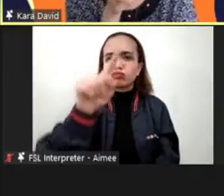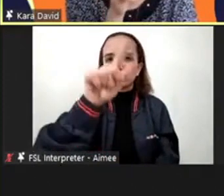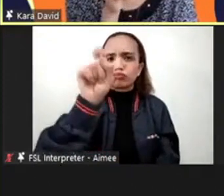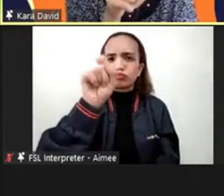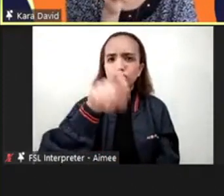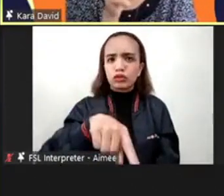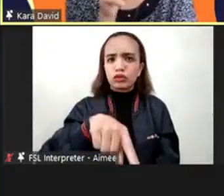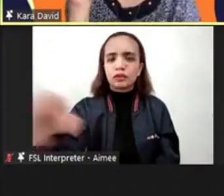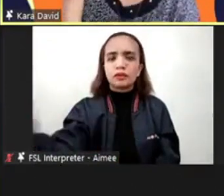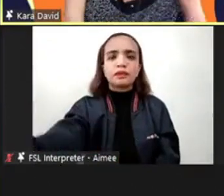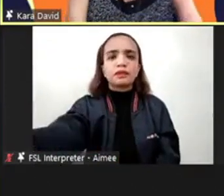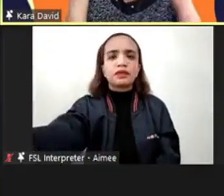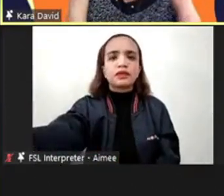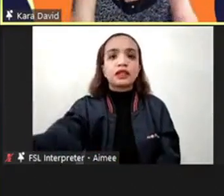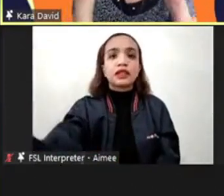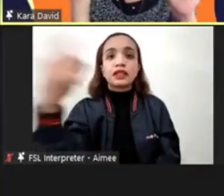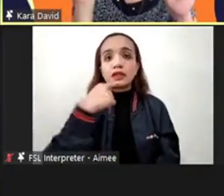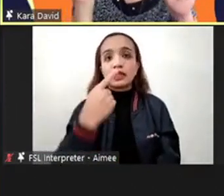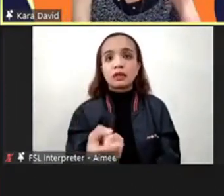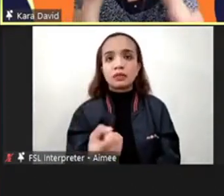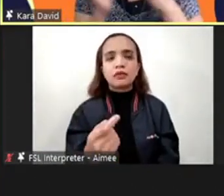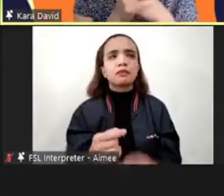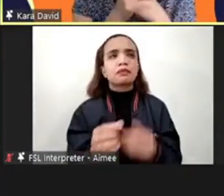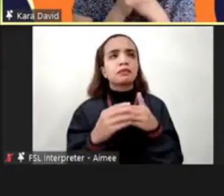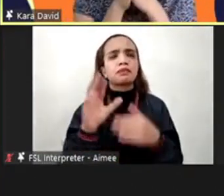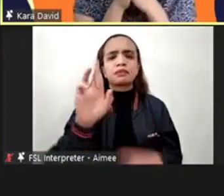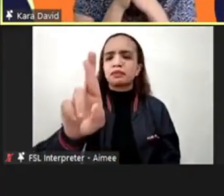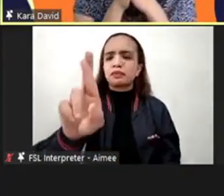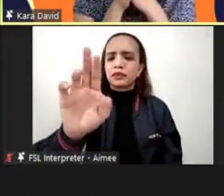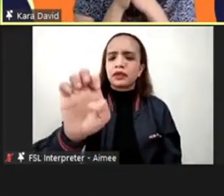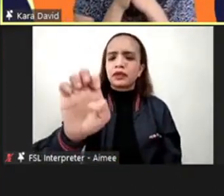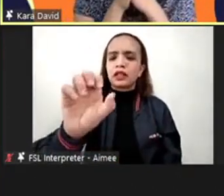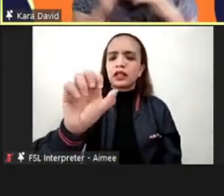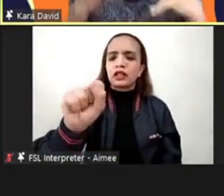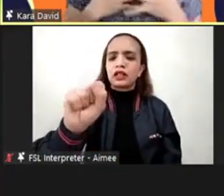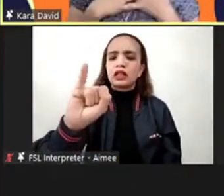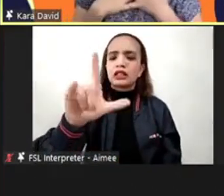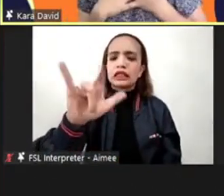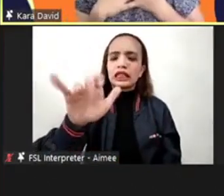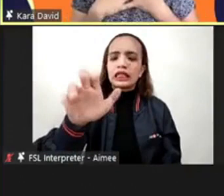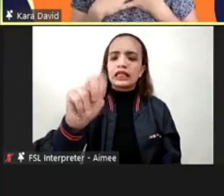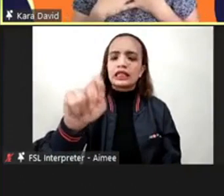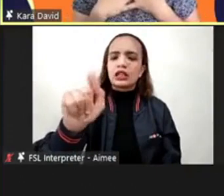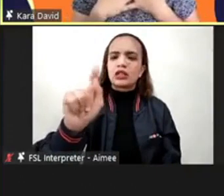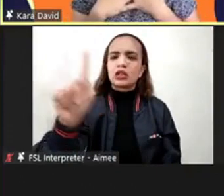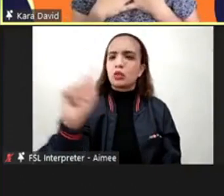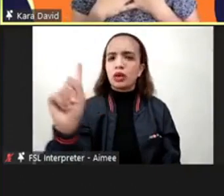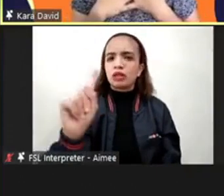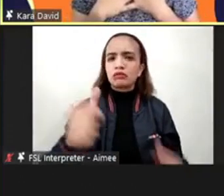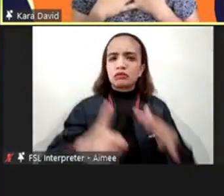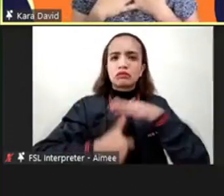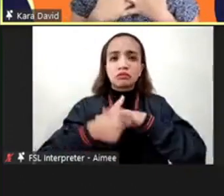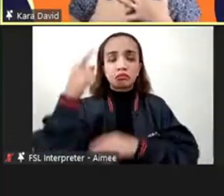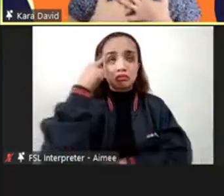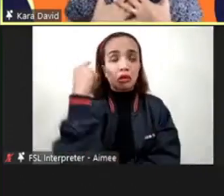kapag nababanggit yung salitang resilient, ano ang unang pumapasok sa inyong isipan? Kung ako ang tatanungin,